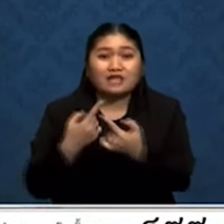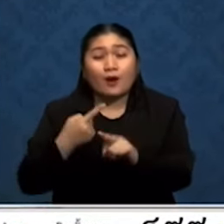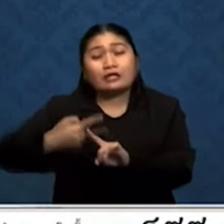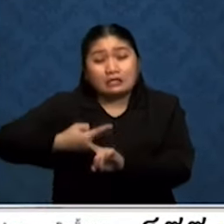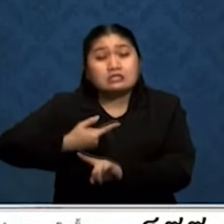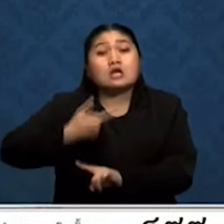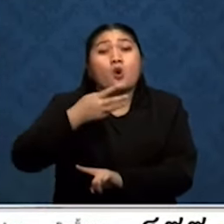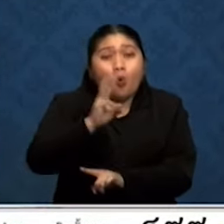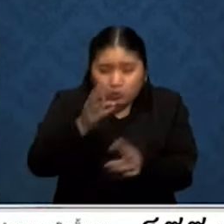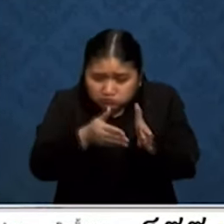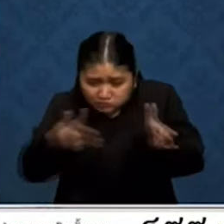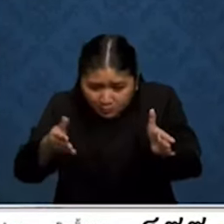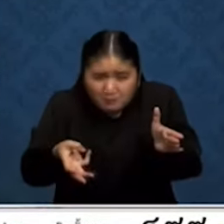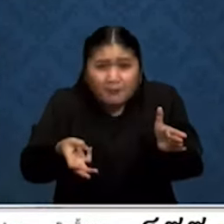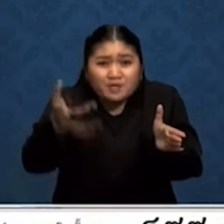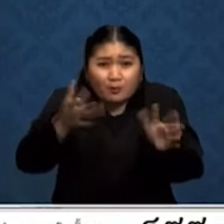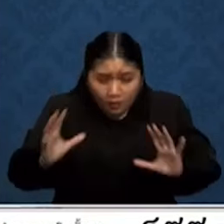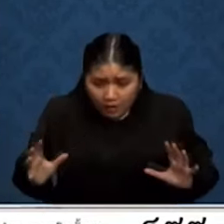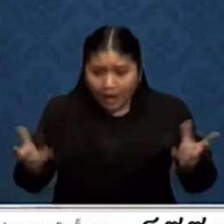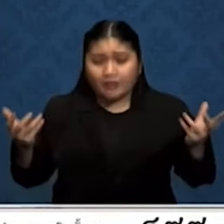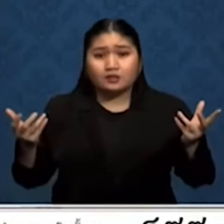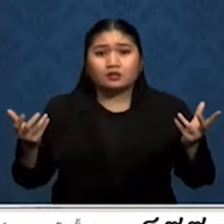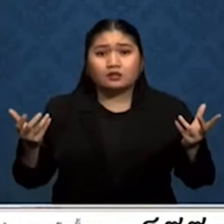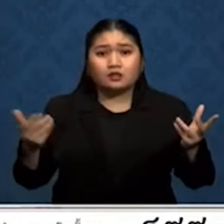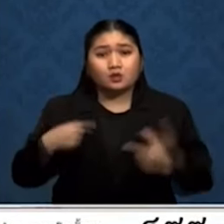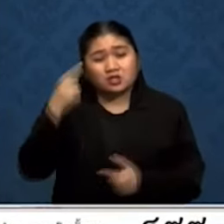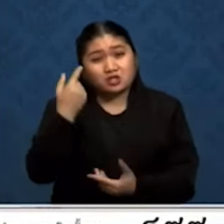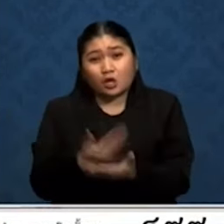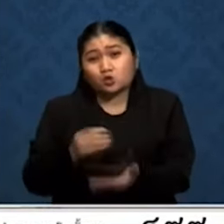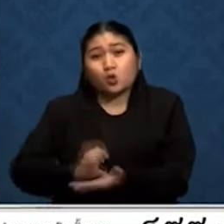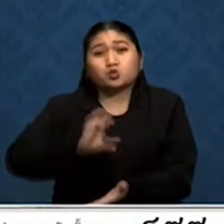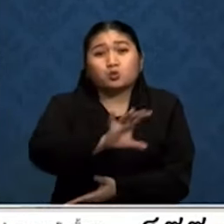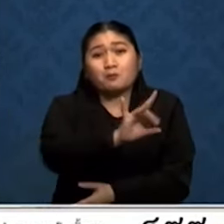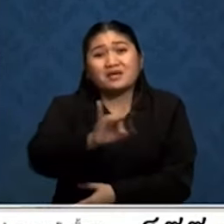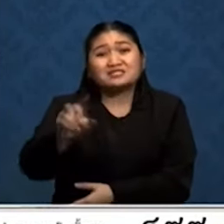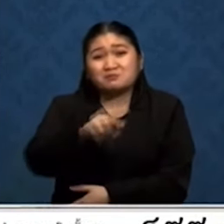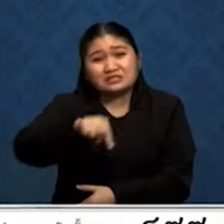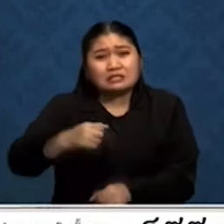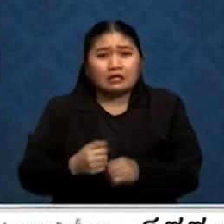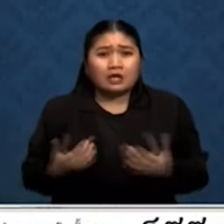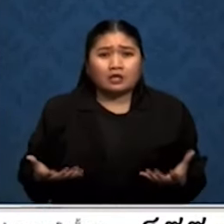ือนแทเดยวมนกหายไปแล้วมัจะมาคิดเป็ลงทุนต 80% ได้อย่างไง